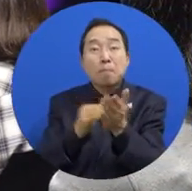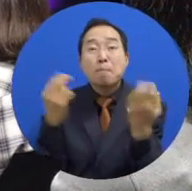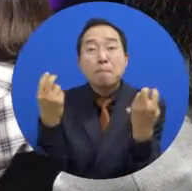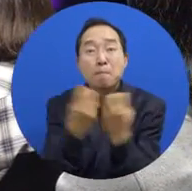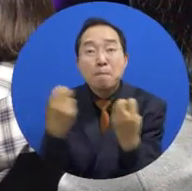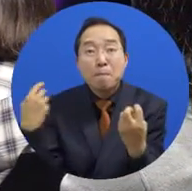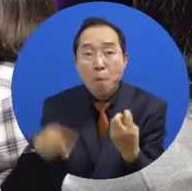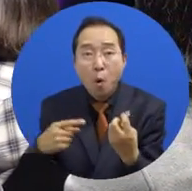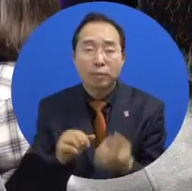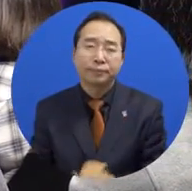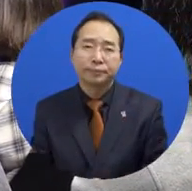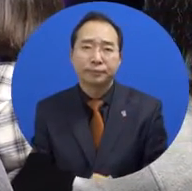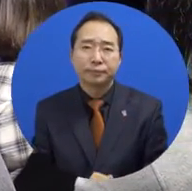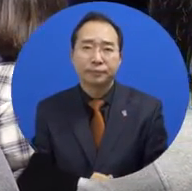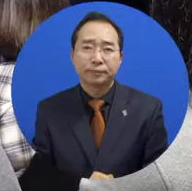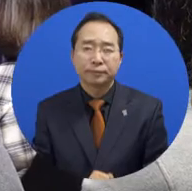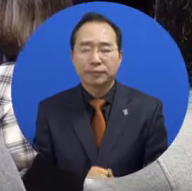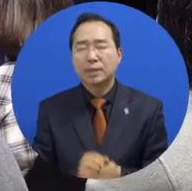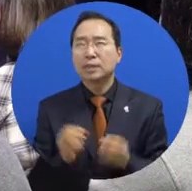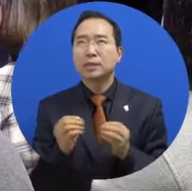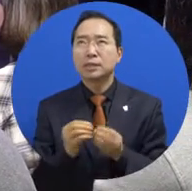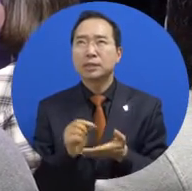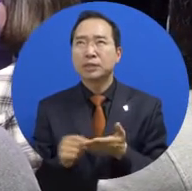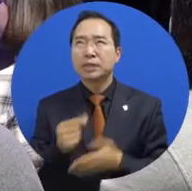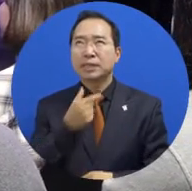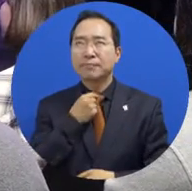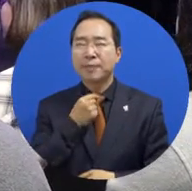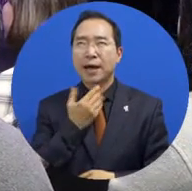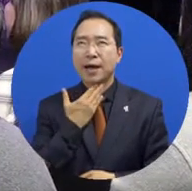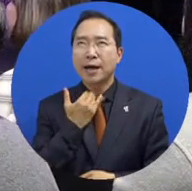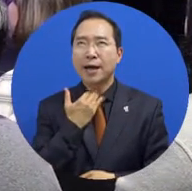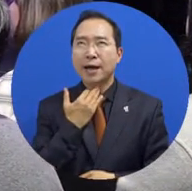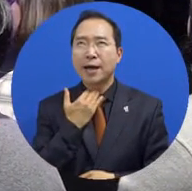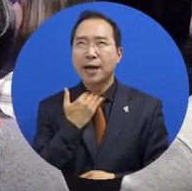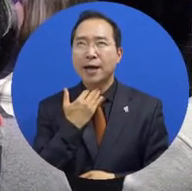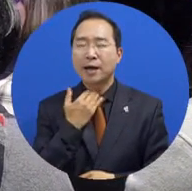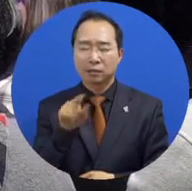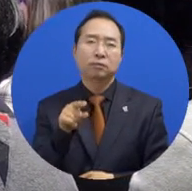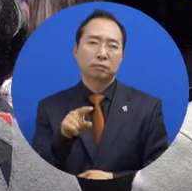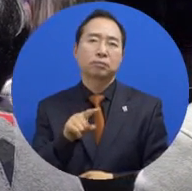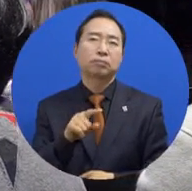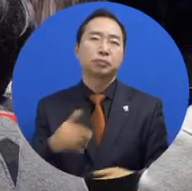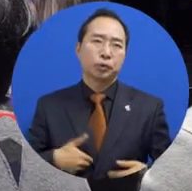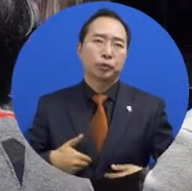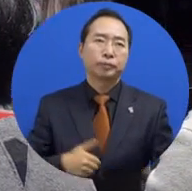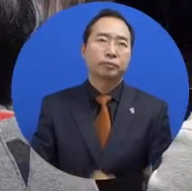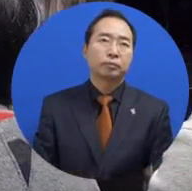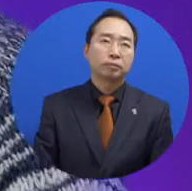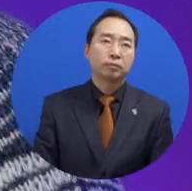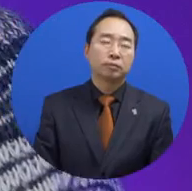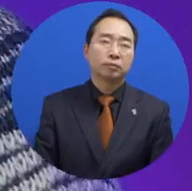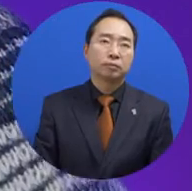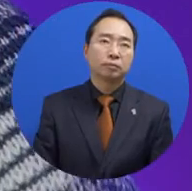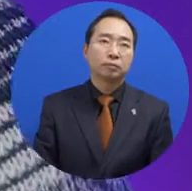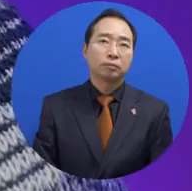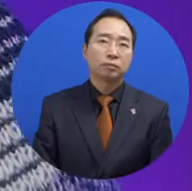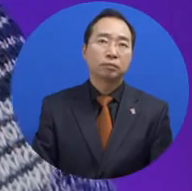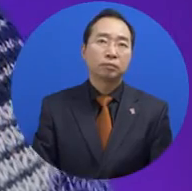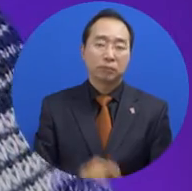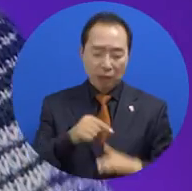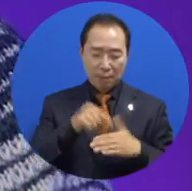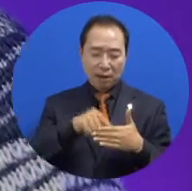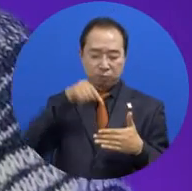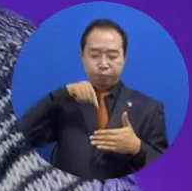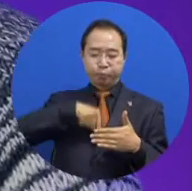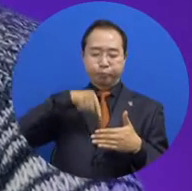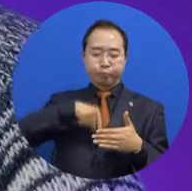첫 번째는 간절하게 발언하는 거예요. 그게 뭐냐면 잘 나는 쓰고 싶다. 그래서 내 본성